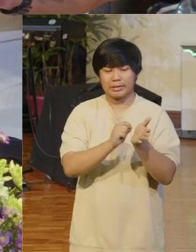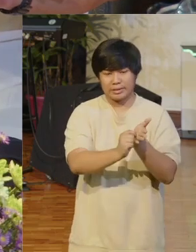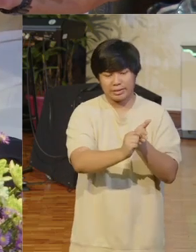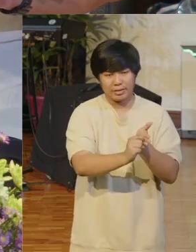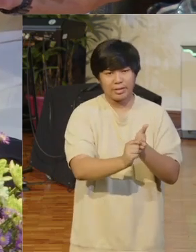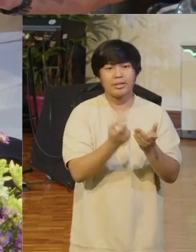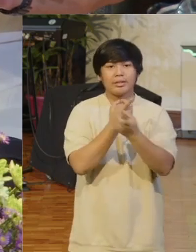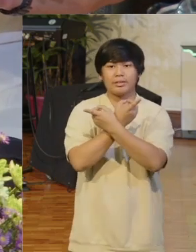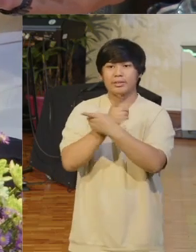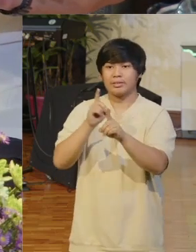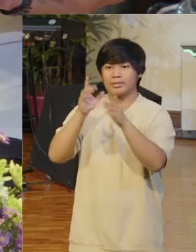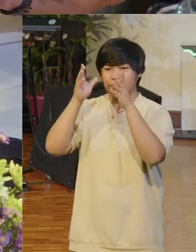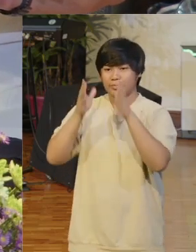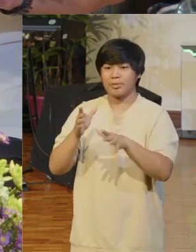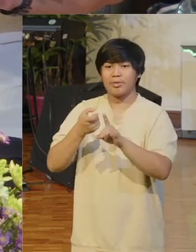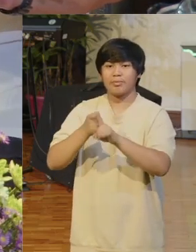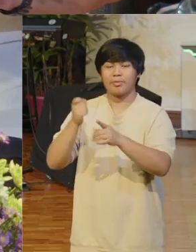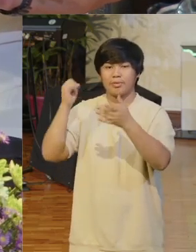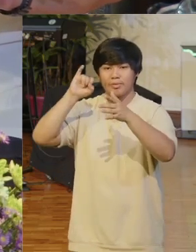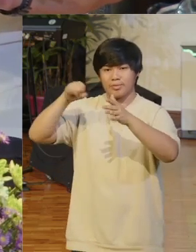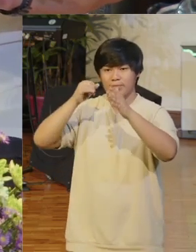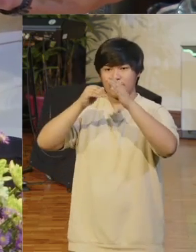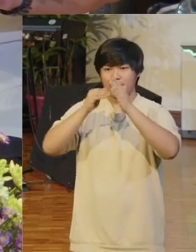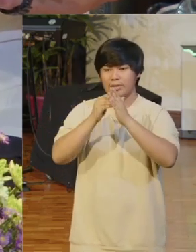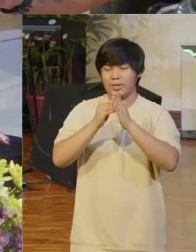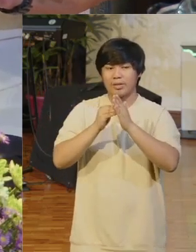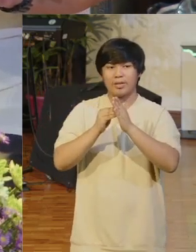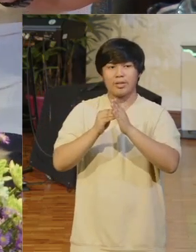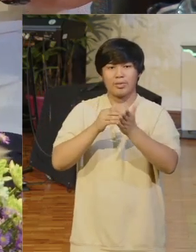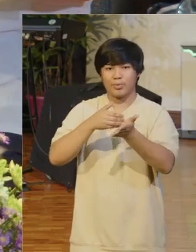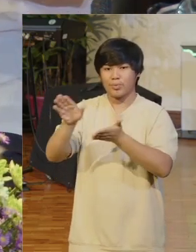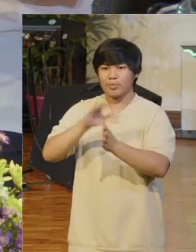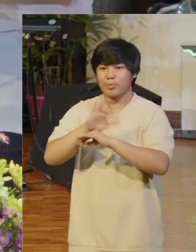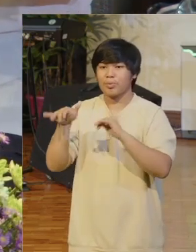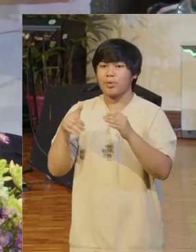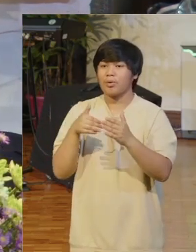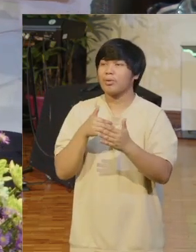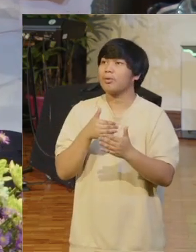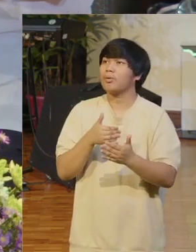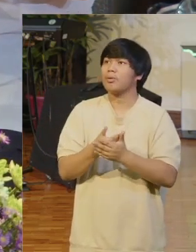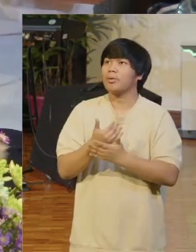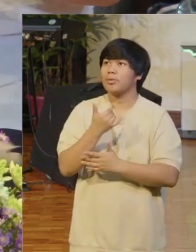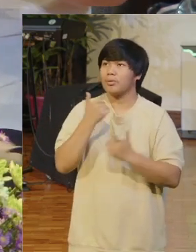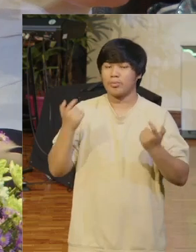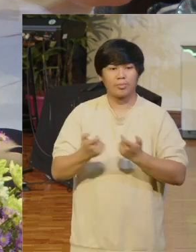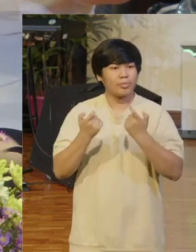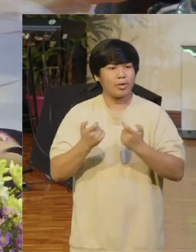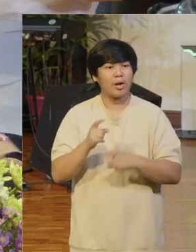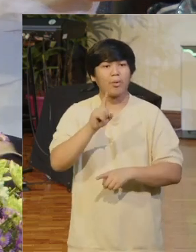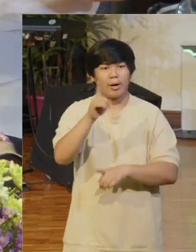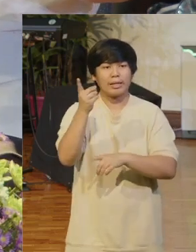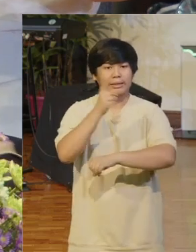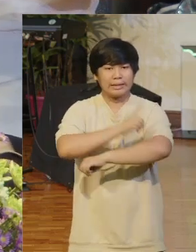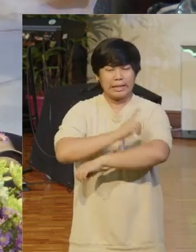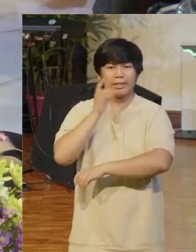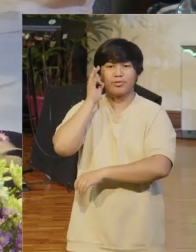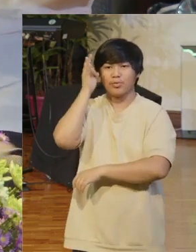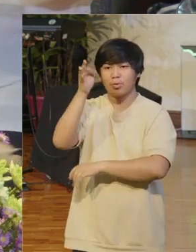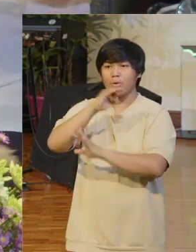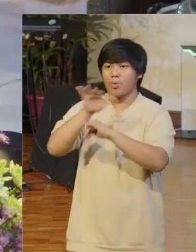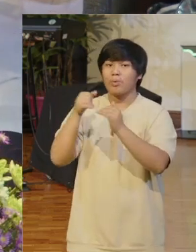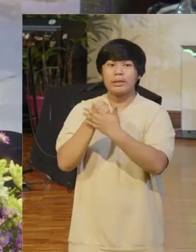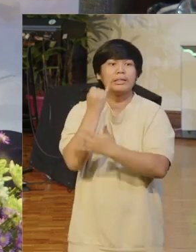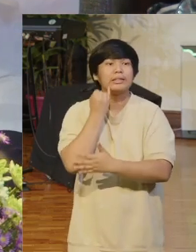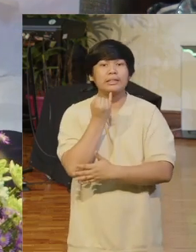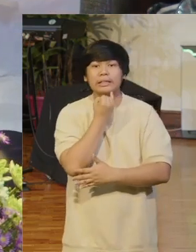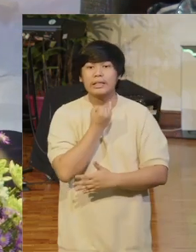the deliverer will come from Zion, he will banish ungodliness from Jacob. Merong araw na ang buong bayang Israel,